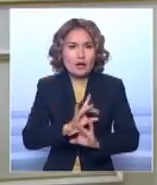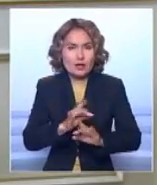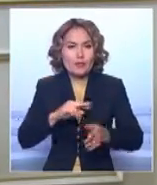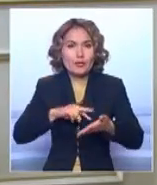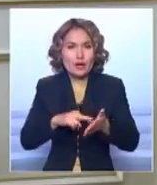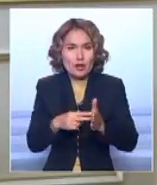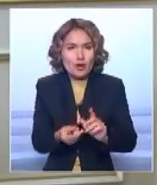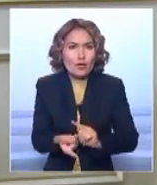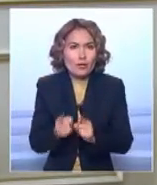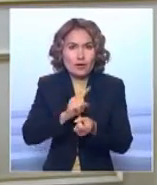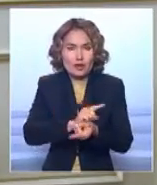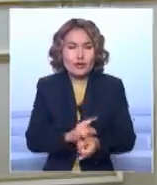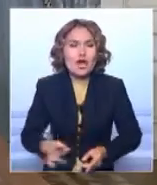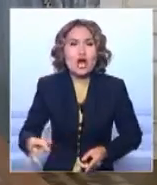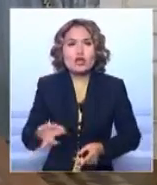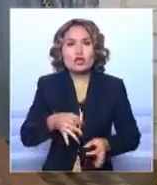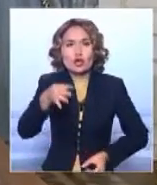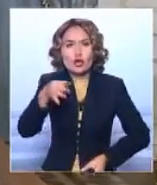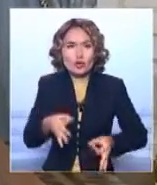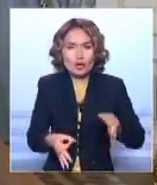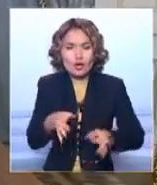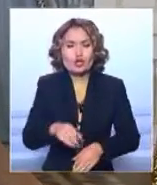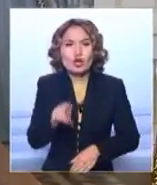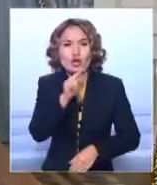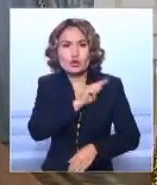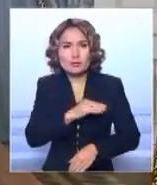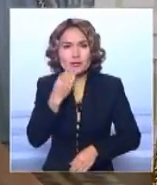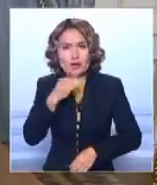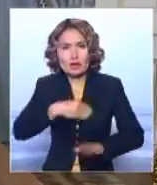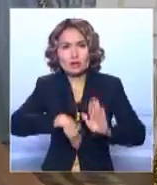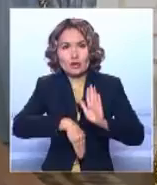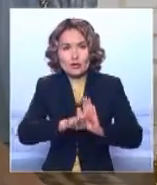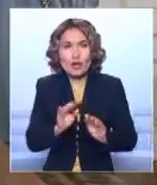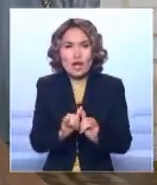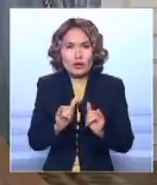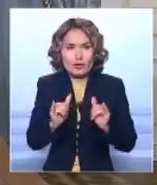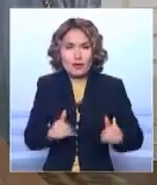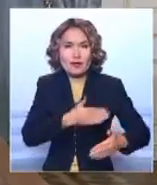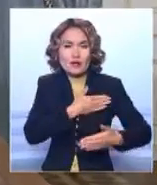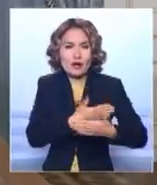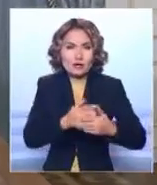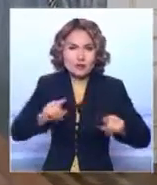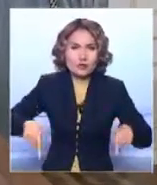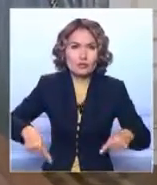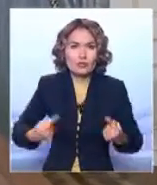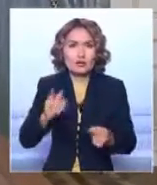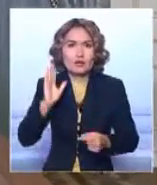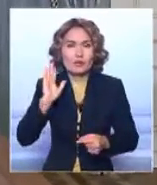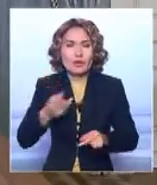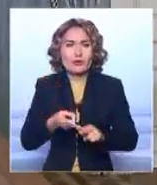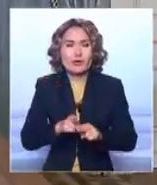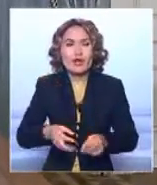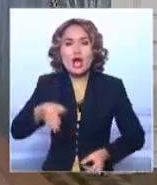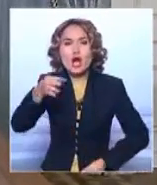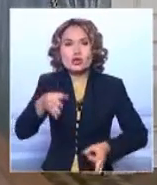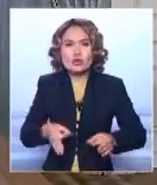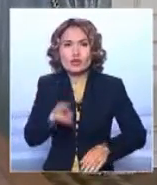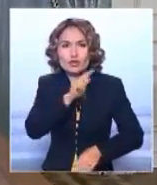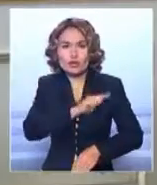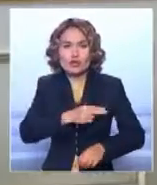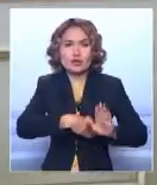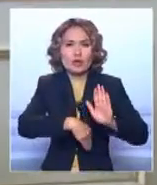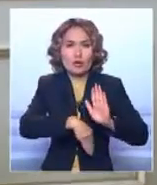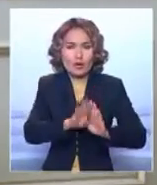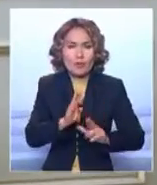реформалар республиканың сот құрылымын және сот ісін жүргізуді одан әрі жетілдіруге зор серпін берді. Сот сатыларын оңтайландыру